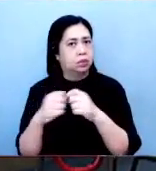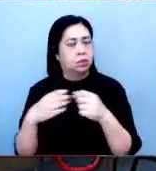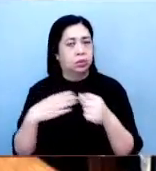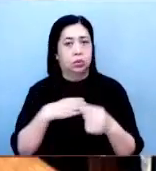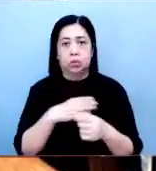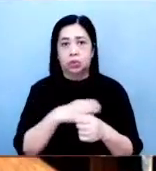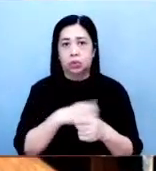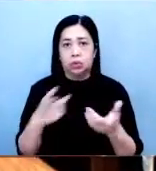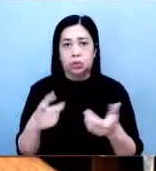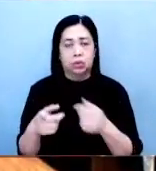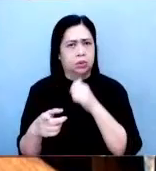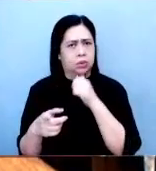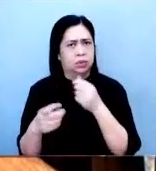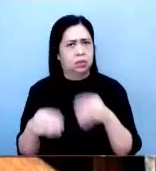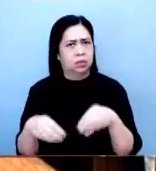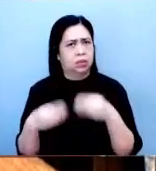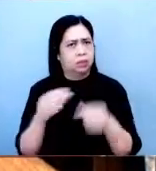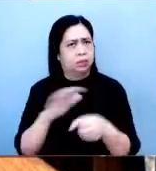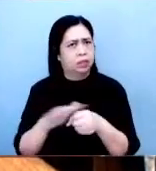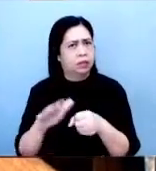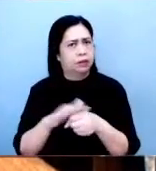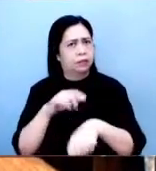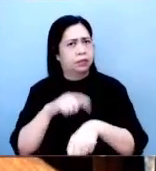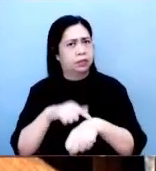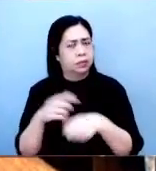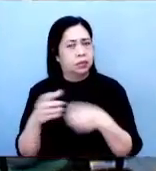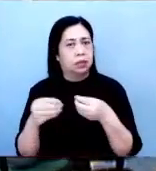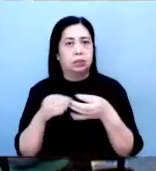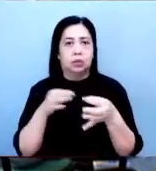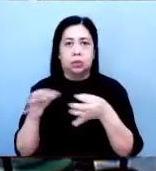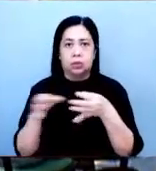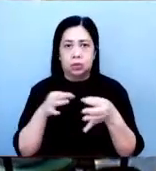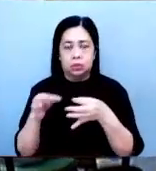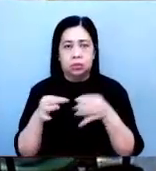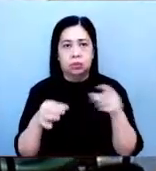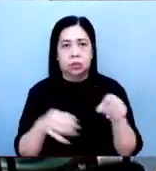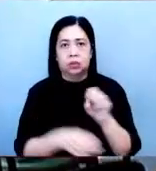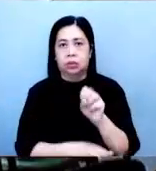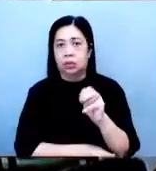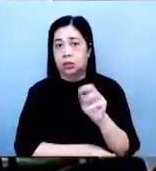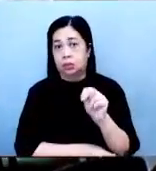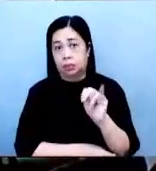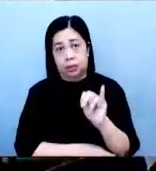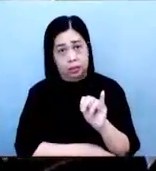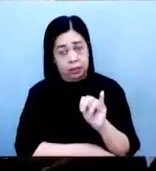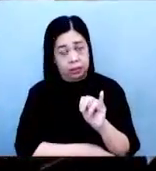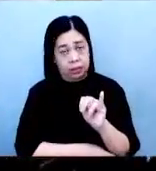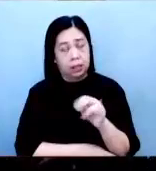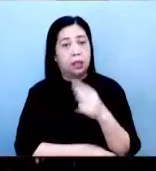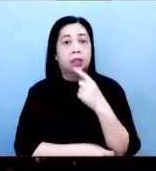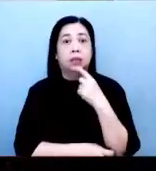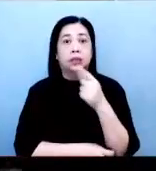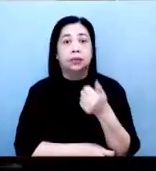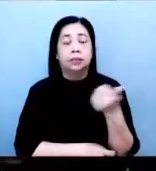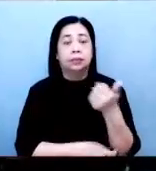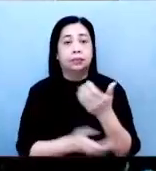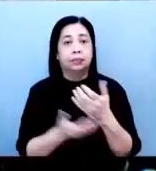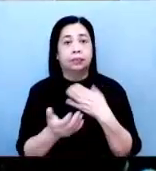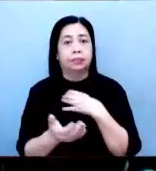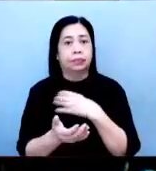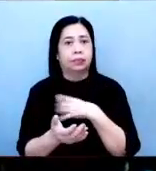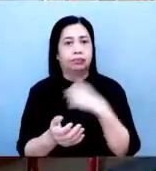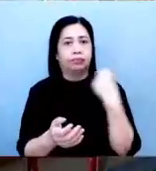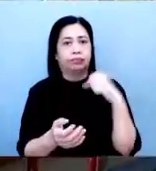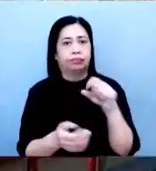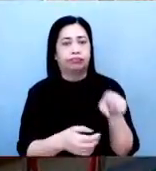hindi naman daw nabigyan ng sapat na pagkakataong makapagpaliwanag ang SMNI. Ayon sa ilang mambabatas, silabag ng network